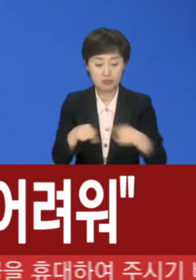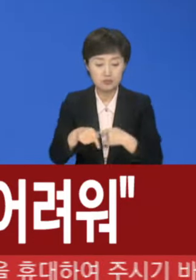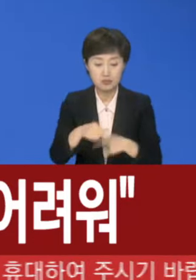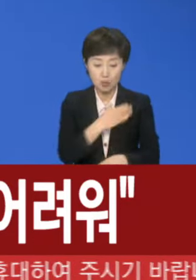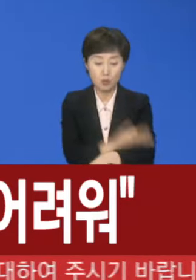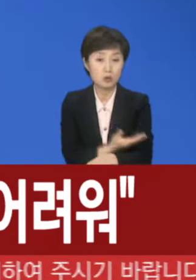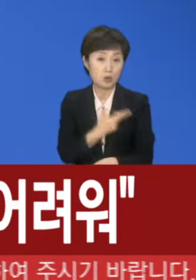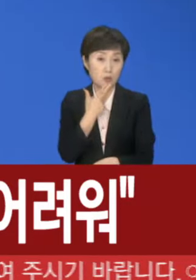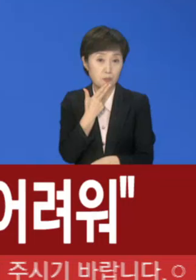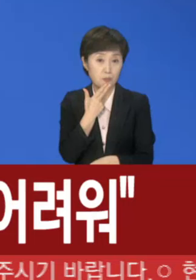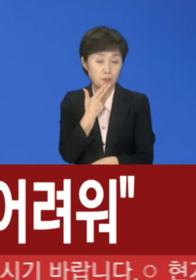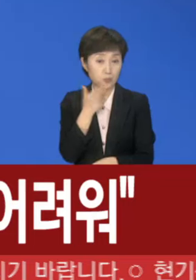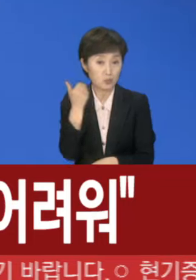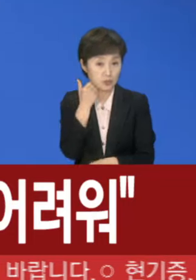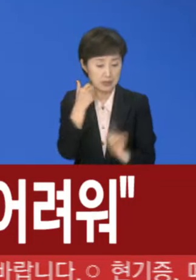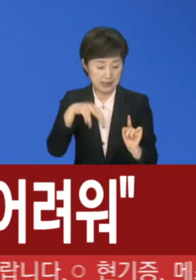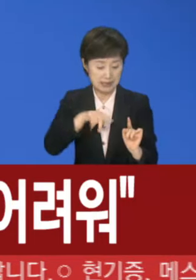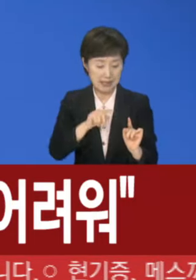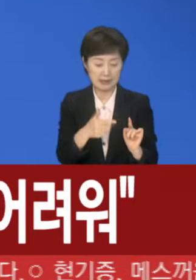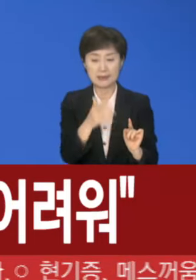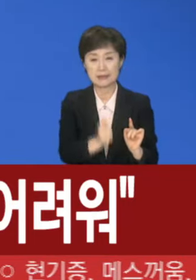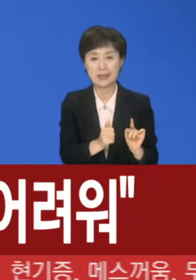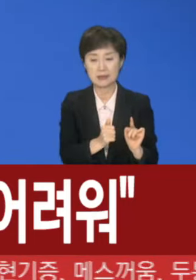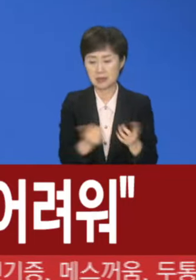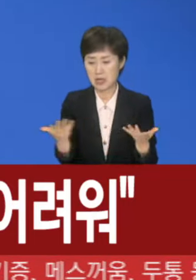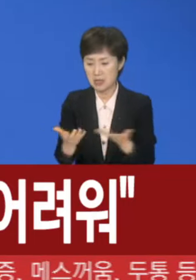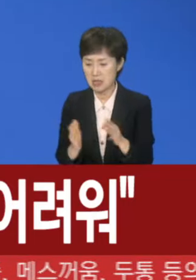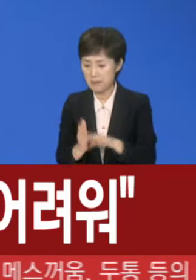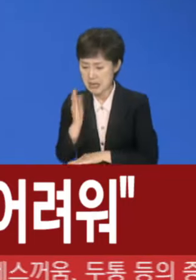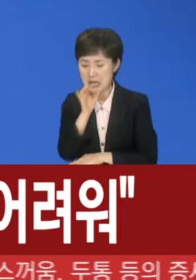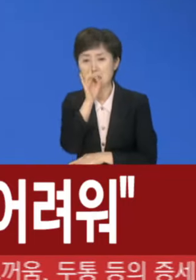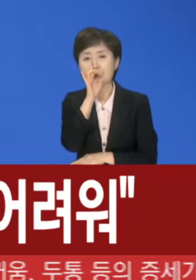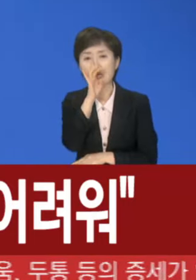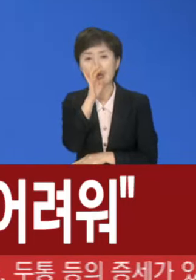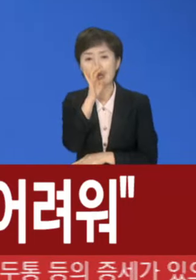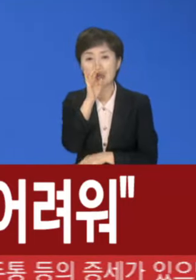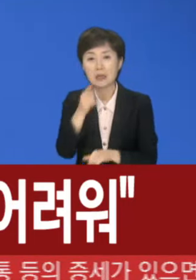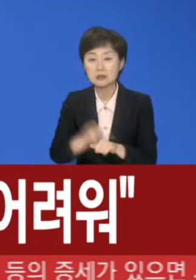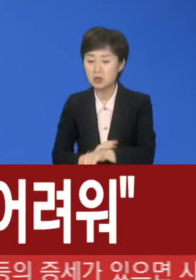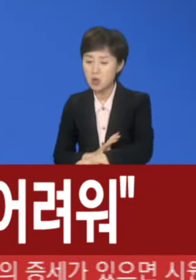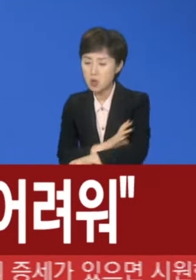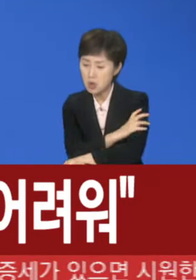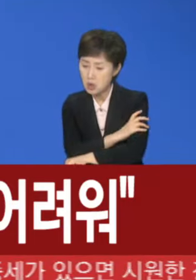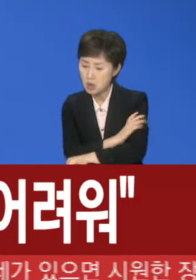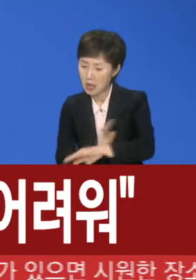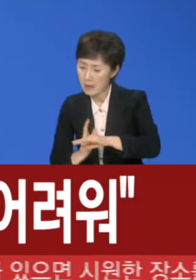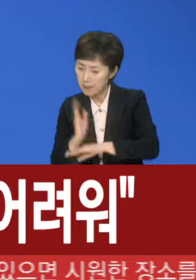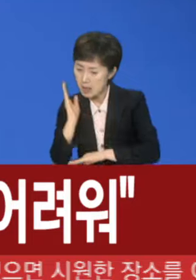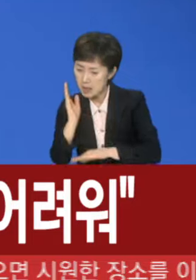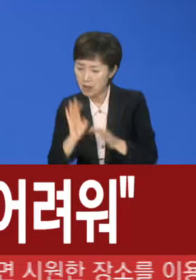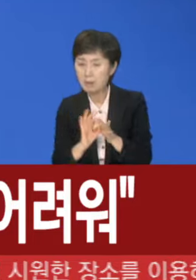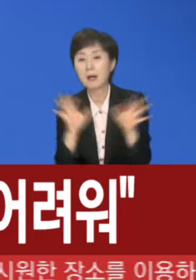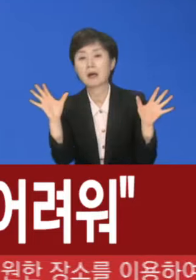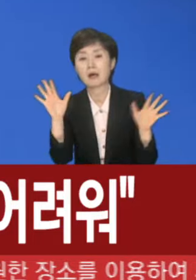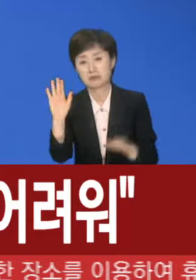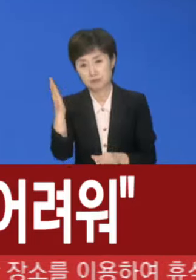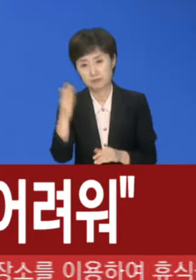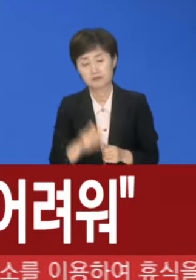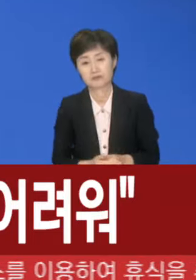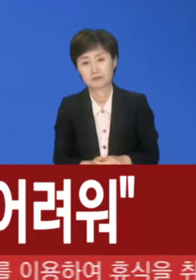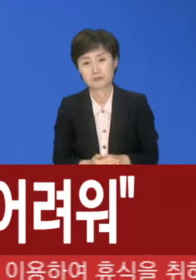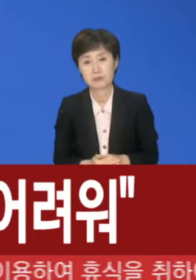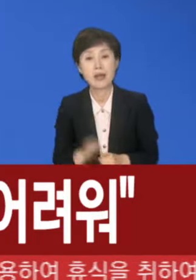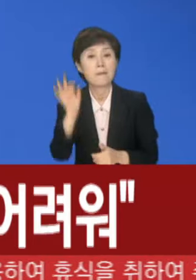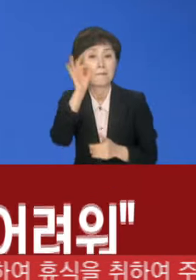1사단장의 작전 관련 지시들은 월권행위에 해당하여 형법상 직권남용죄에서의 직권남용에 해당하지 않게 됩니다. 만약 이와